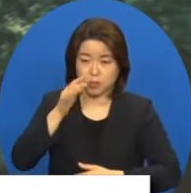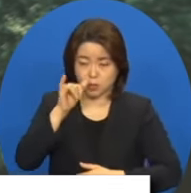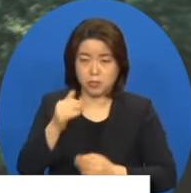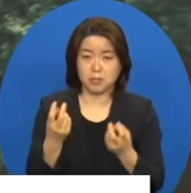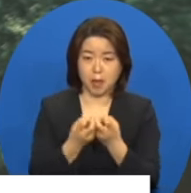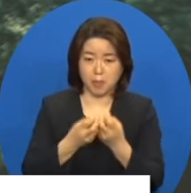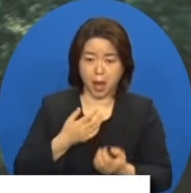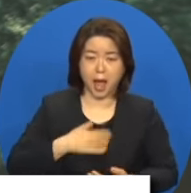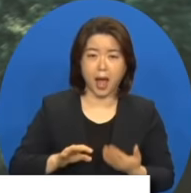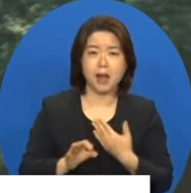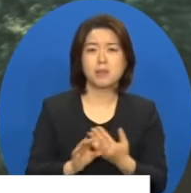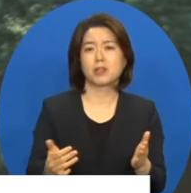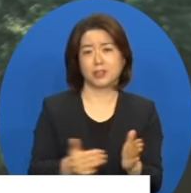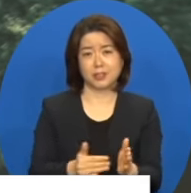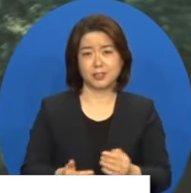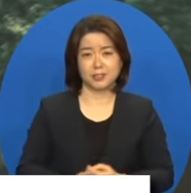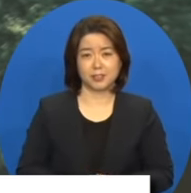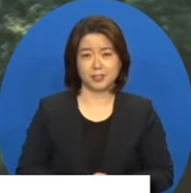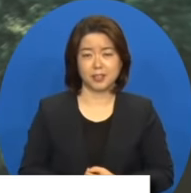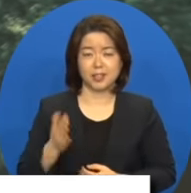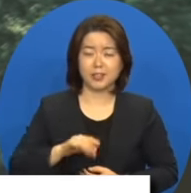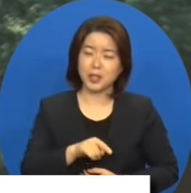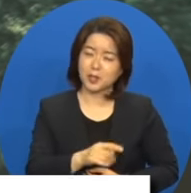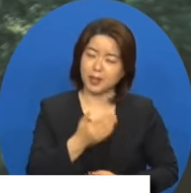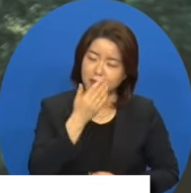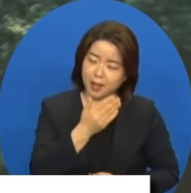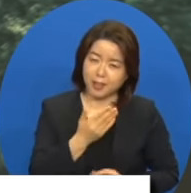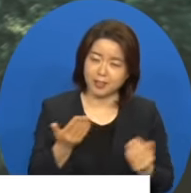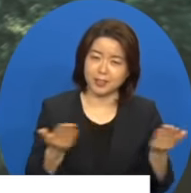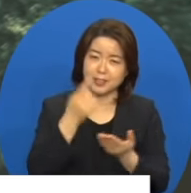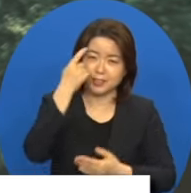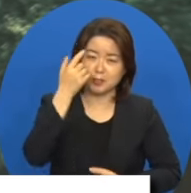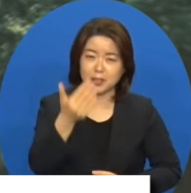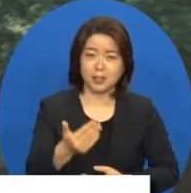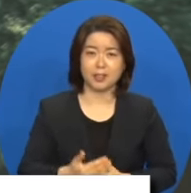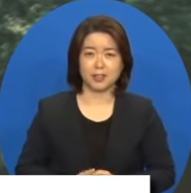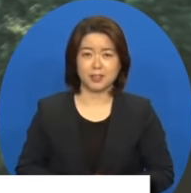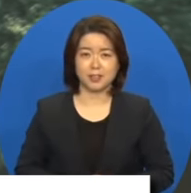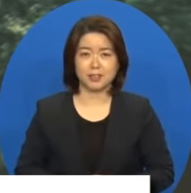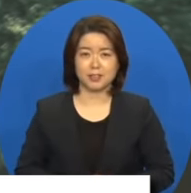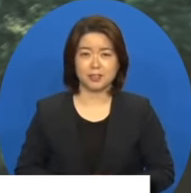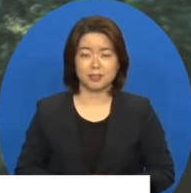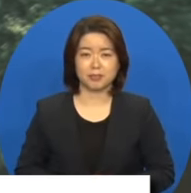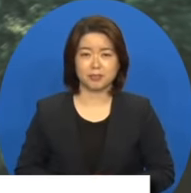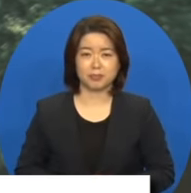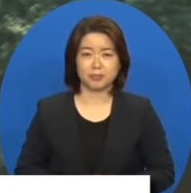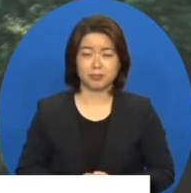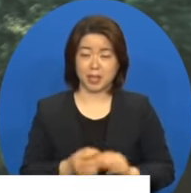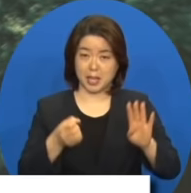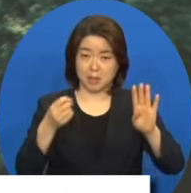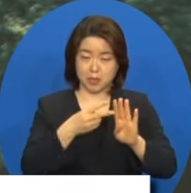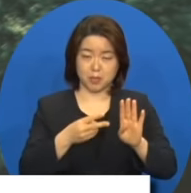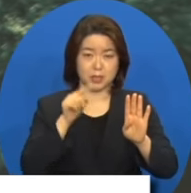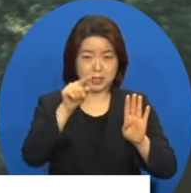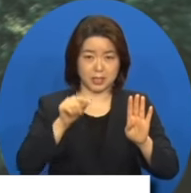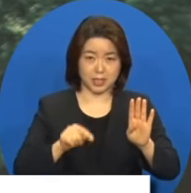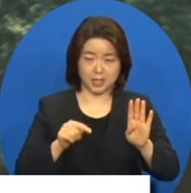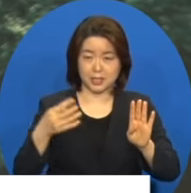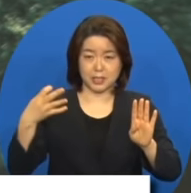거죠. 그런데 그게 어떻게 가능한 일입니까? 빌립보서 4장